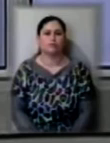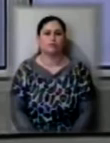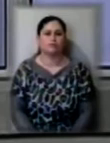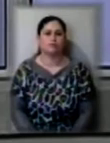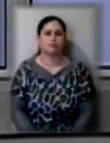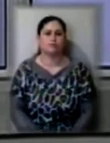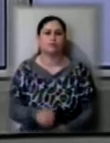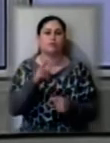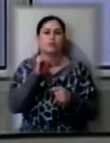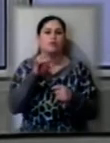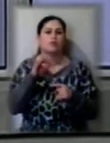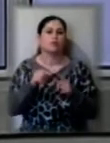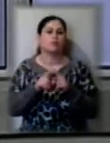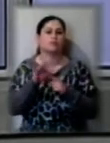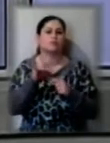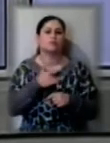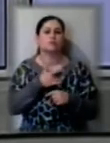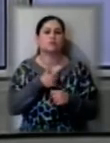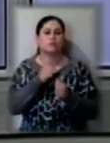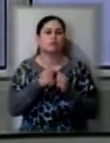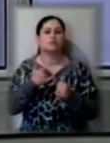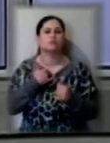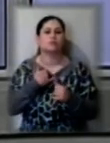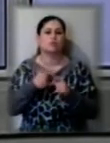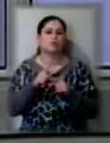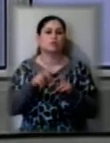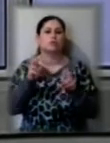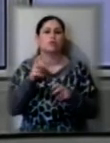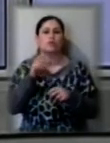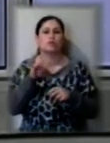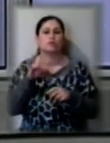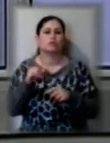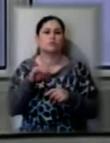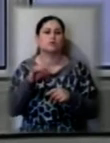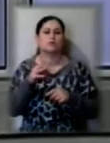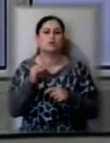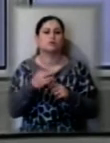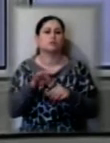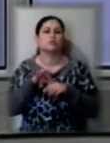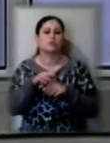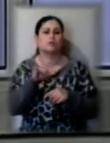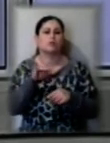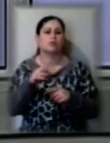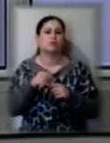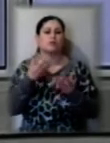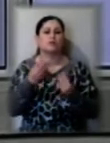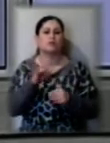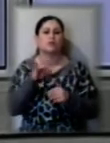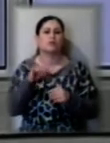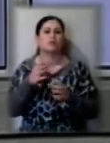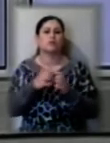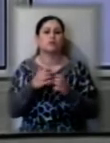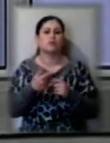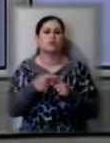Європа починається в серці кожного з нас. Так називається культурно-мистецька акція, яка проходить в рамках Днів Європи у Херсоні. Про це